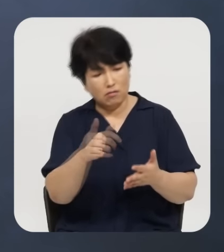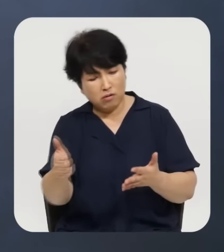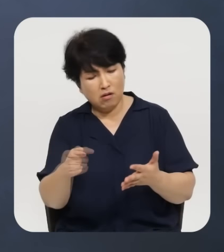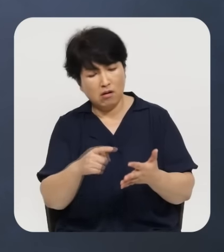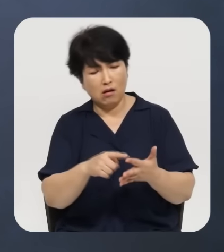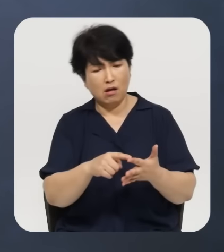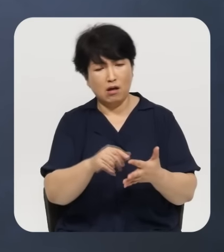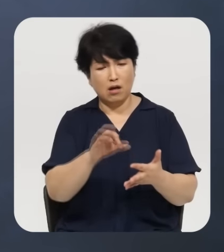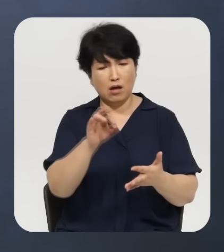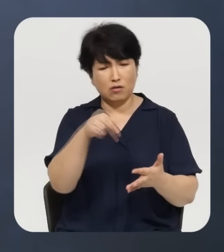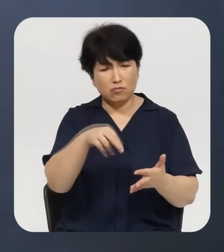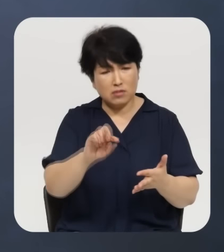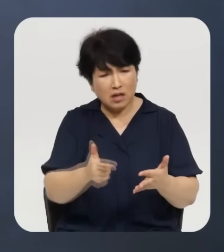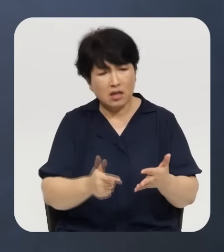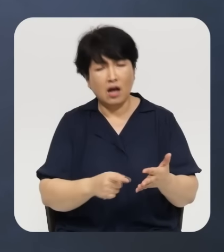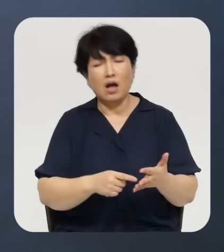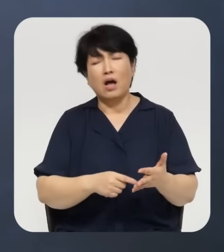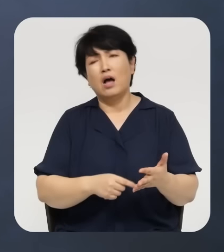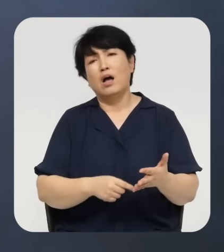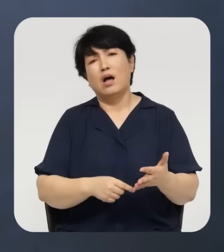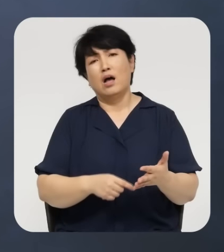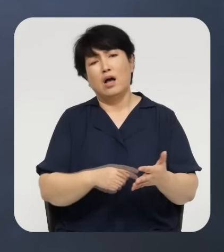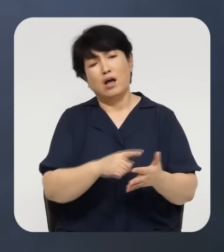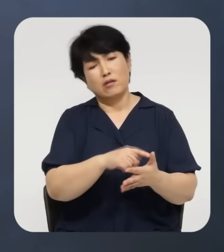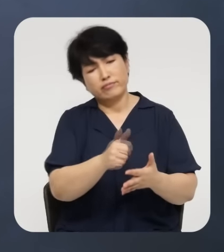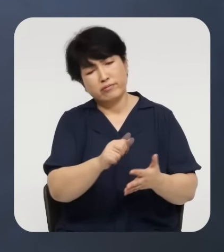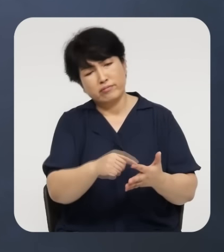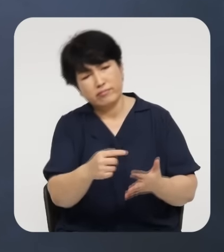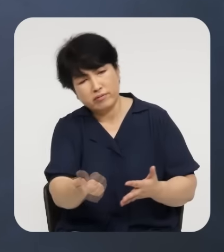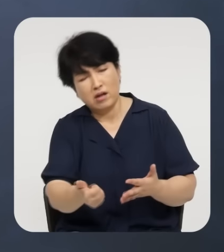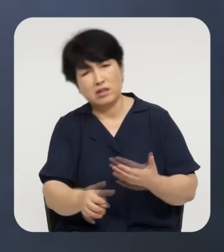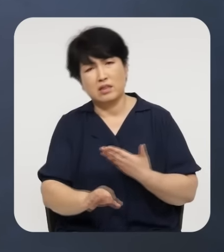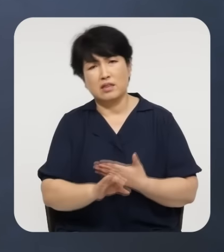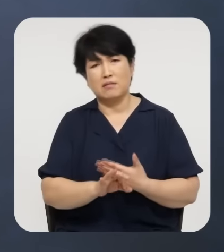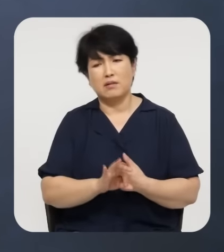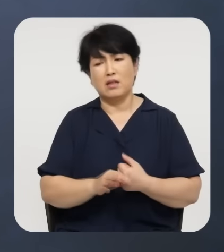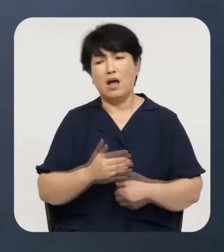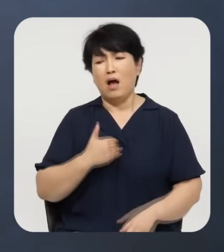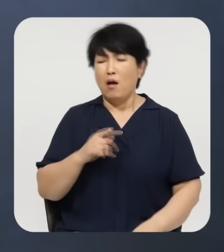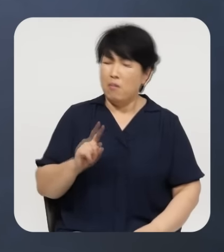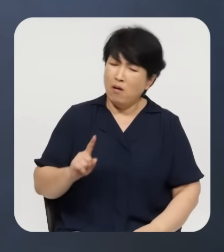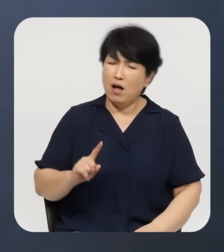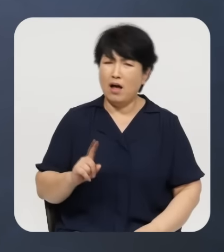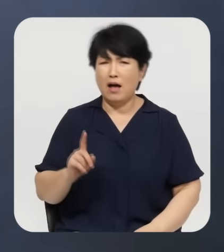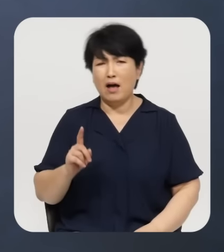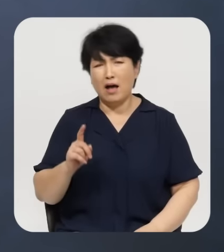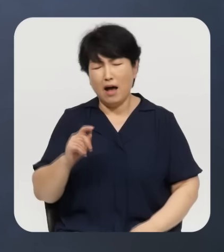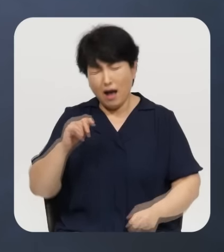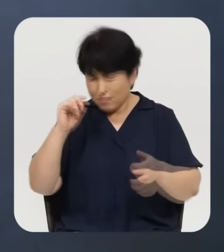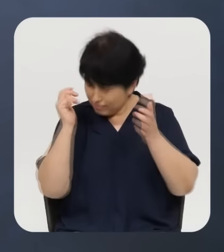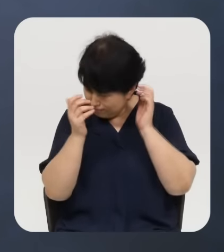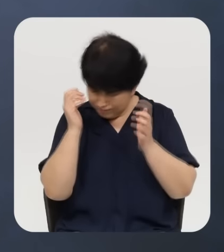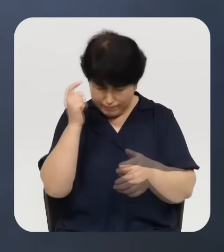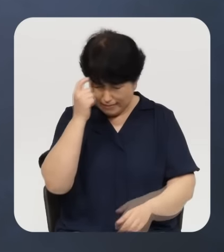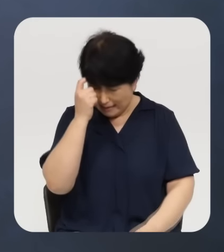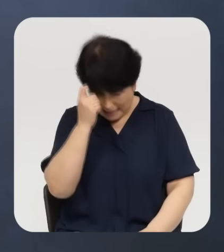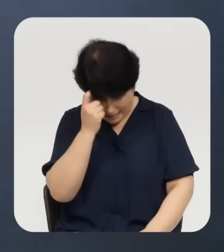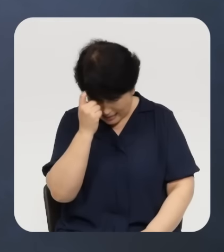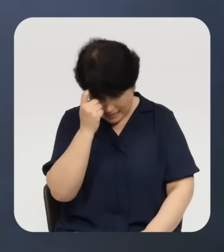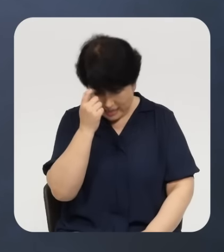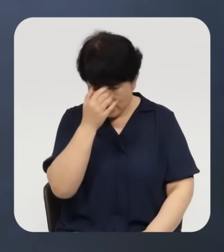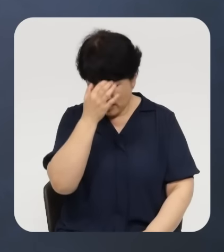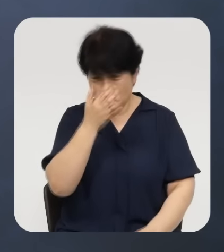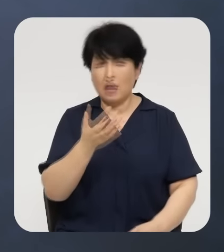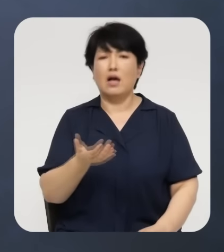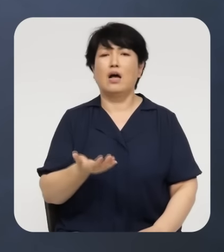아니고 두 명이나 내가 이렇게 아이를 잃었다. 이런 또 혼란에 빠지기 때문에 제가 생각할